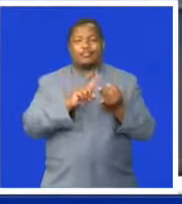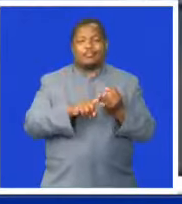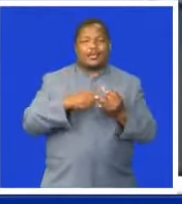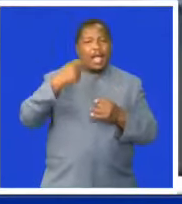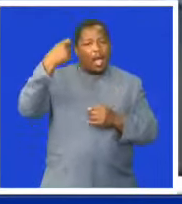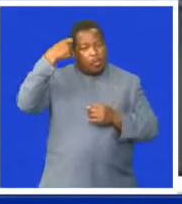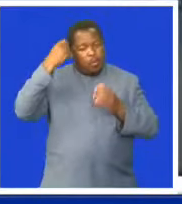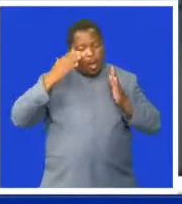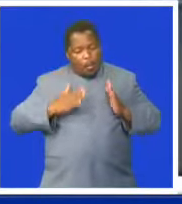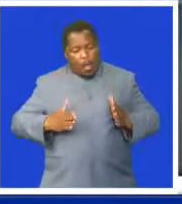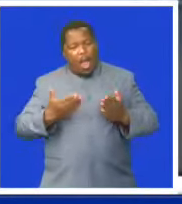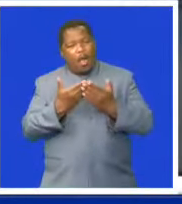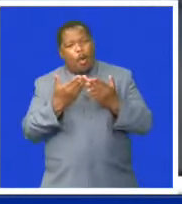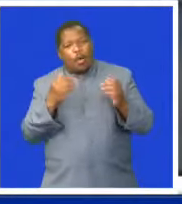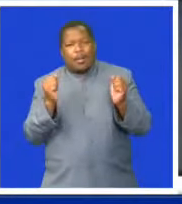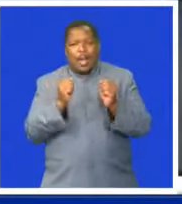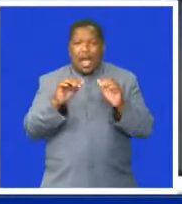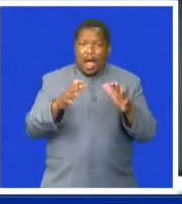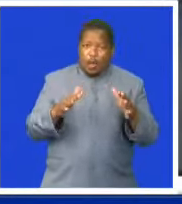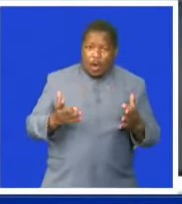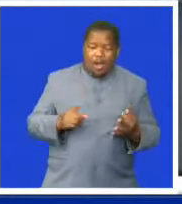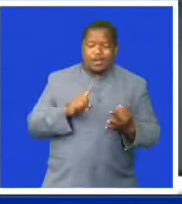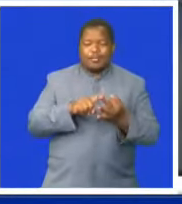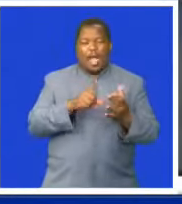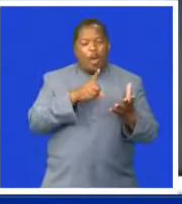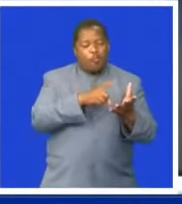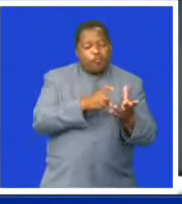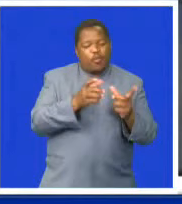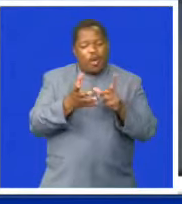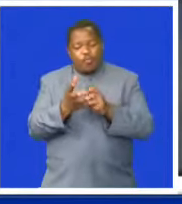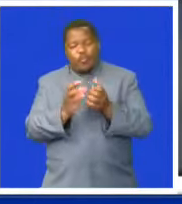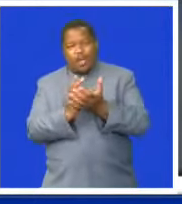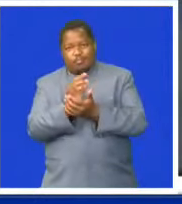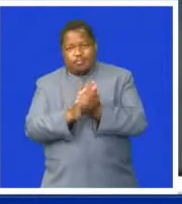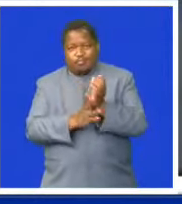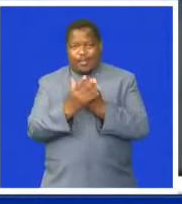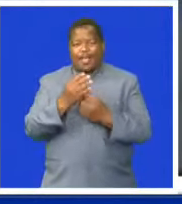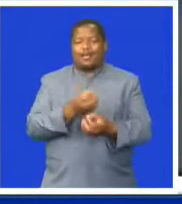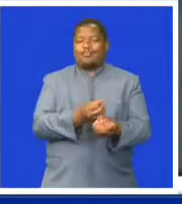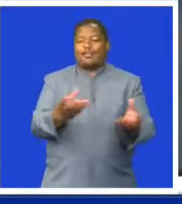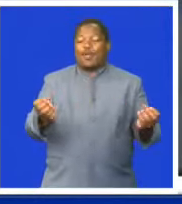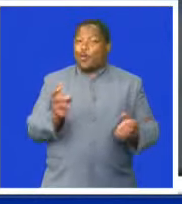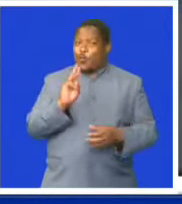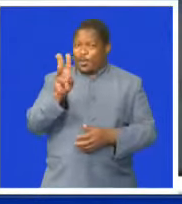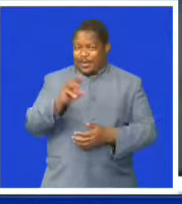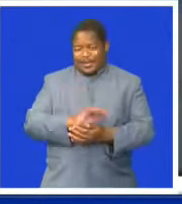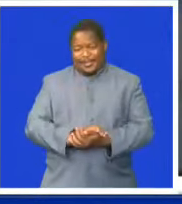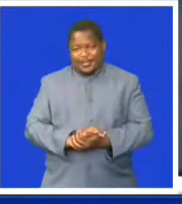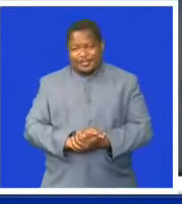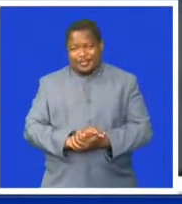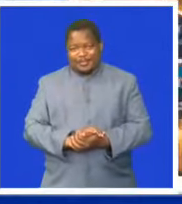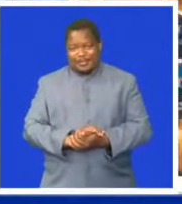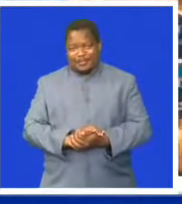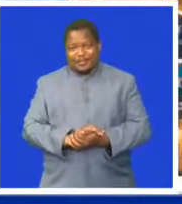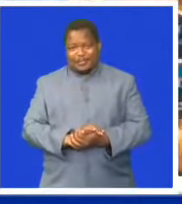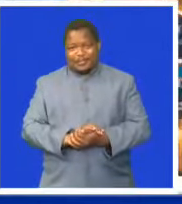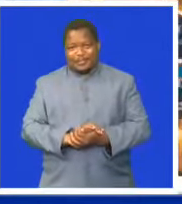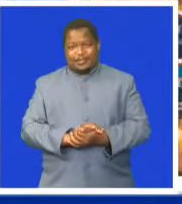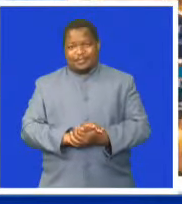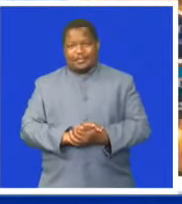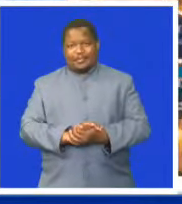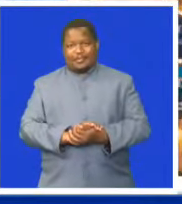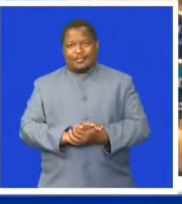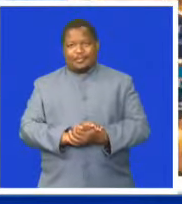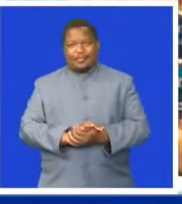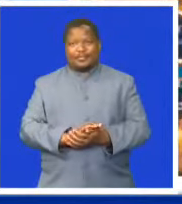emasanitizer lokutawuba yi 25 liters. Lobekela umsakazo weEswatini TV temdlalo ngiphathiswa umsibi embabane.